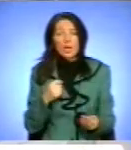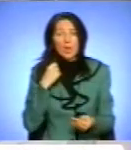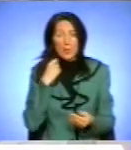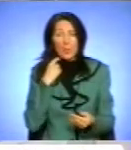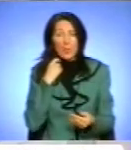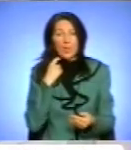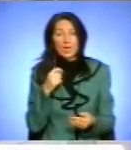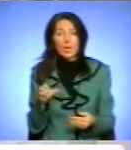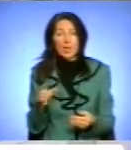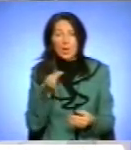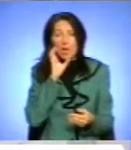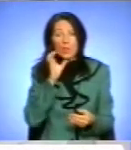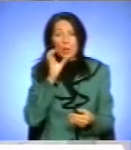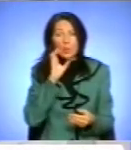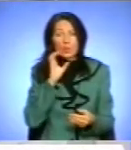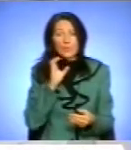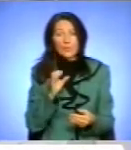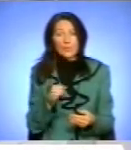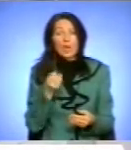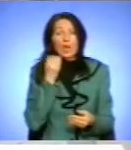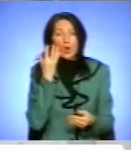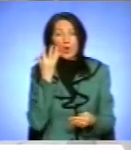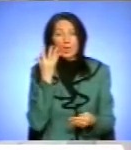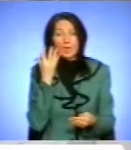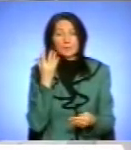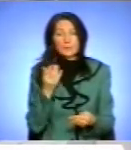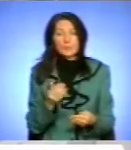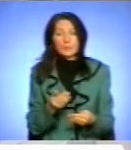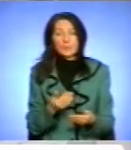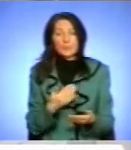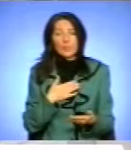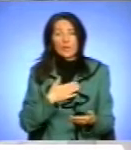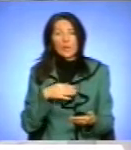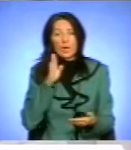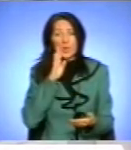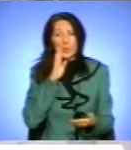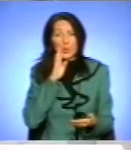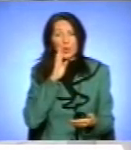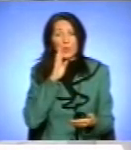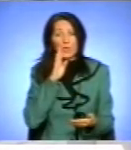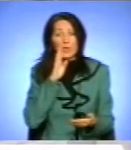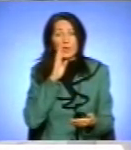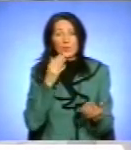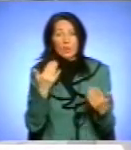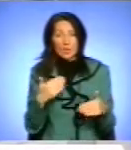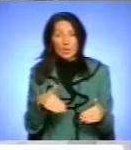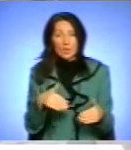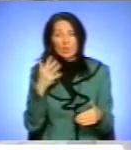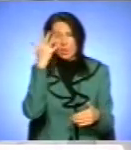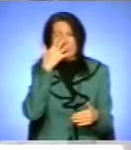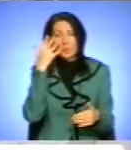алкогольні напої. І коли наша підозрювана уже